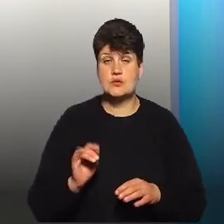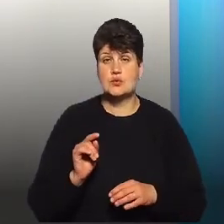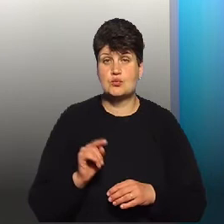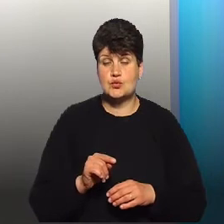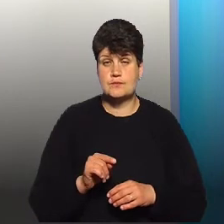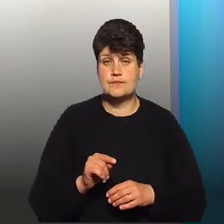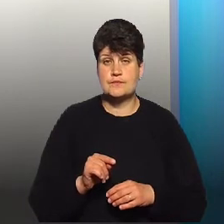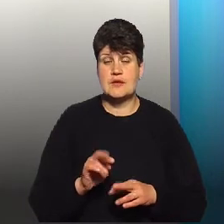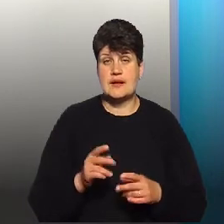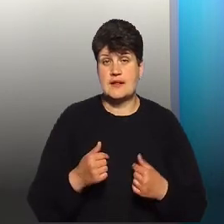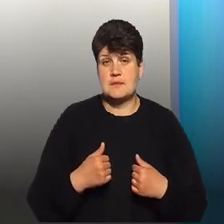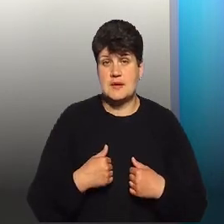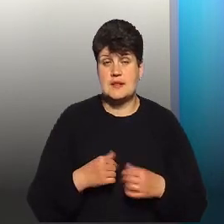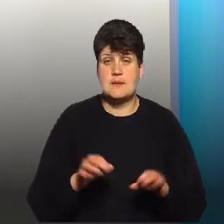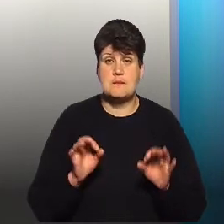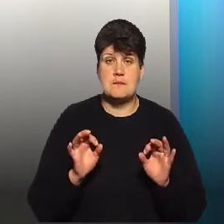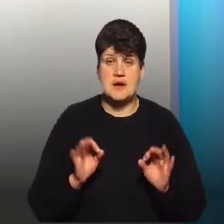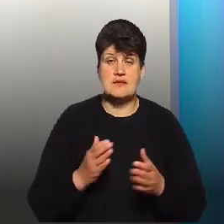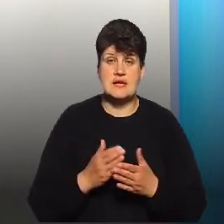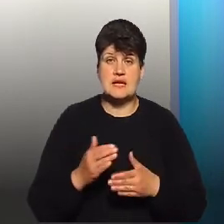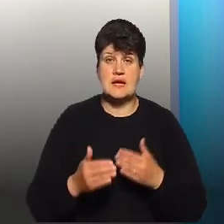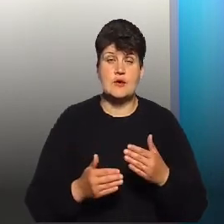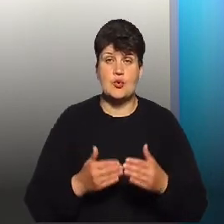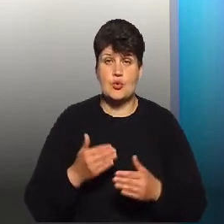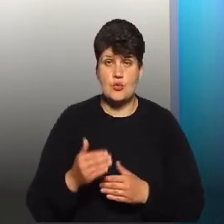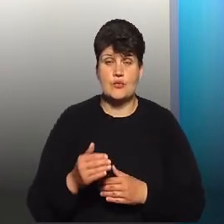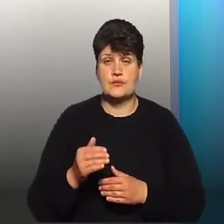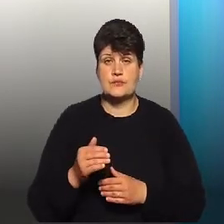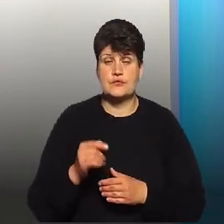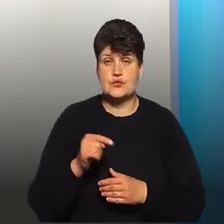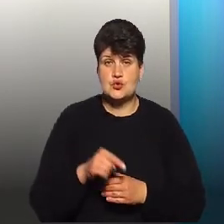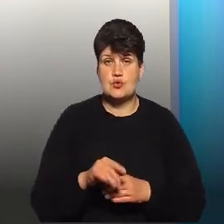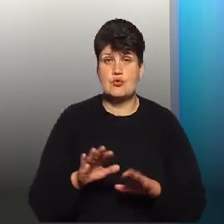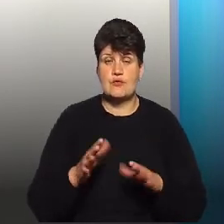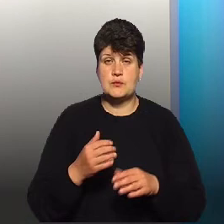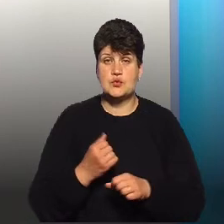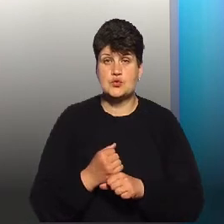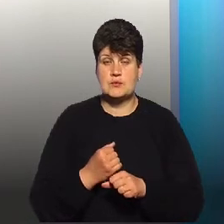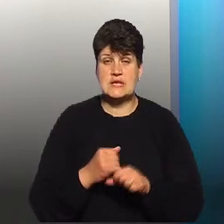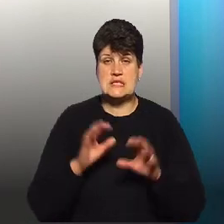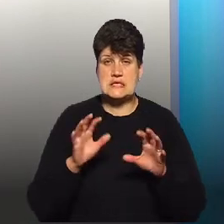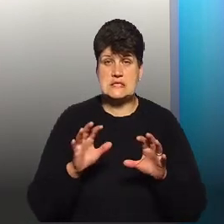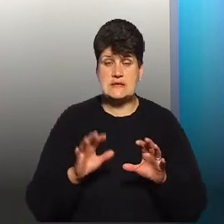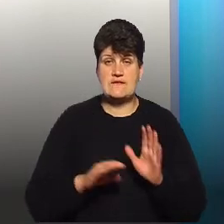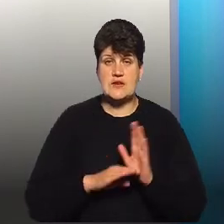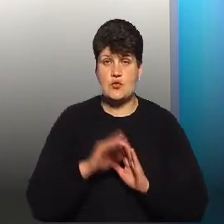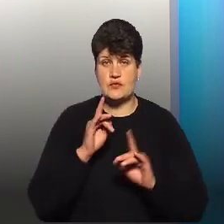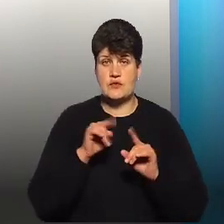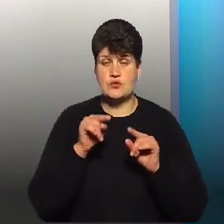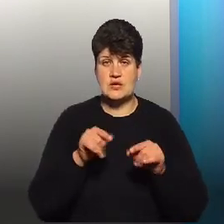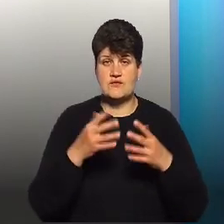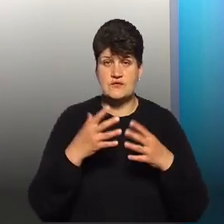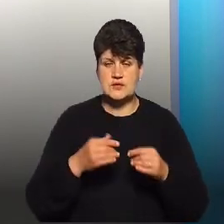на мене, дуже правильний крок в цьому випадку зробила Верховна Рада. Вони ужесточили